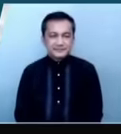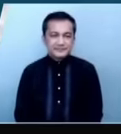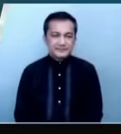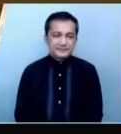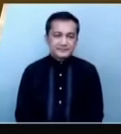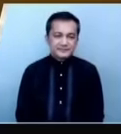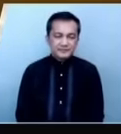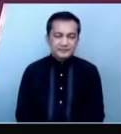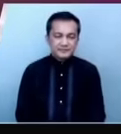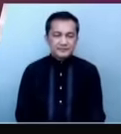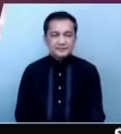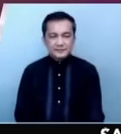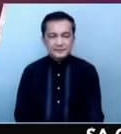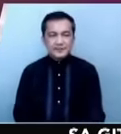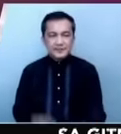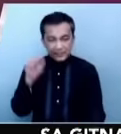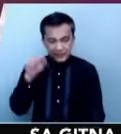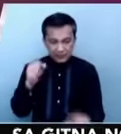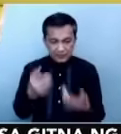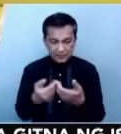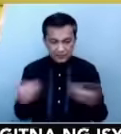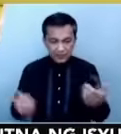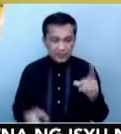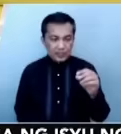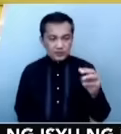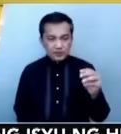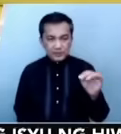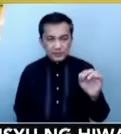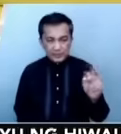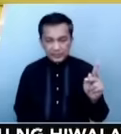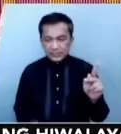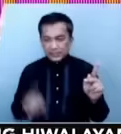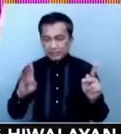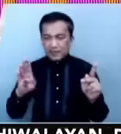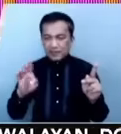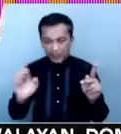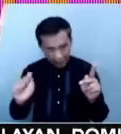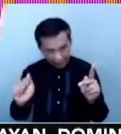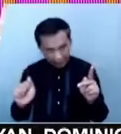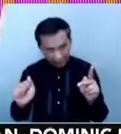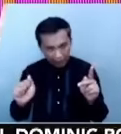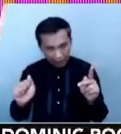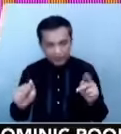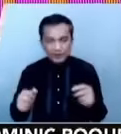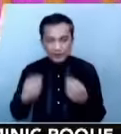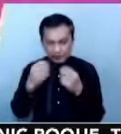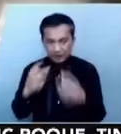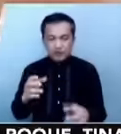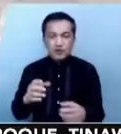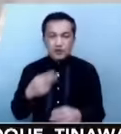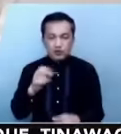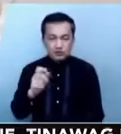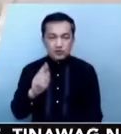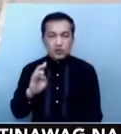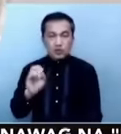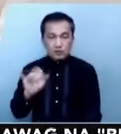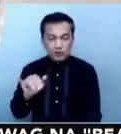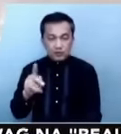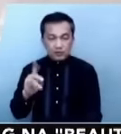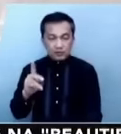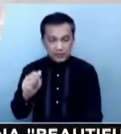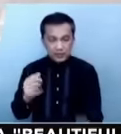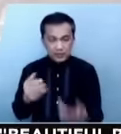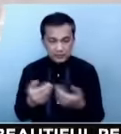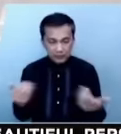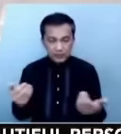Yes, hiwalay po si Dominic at saka si Bea. Matapos ang revelation ni Kapuso talk show host Boy Abunda na hiwalay na niya